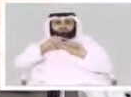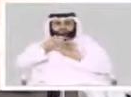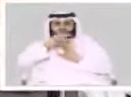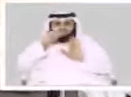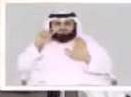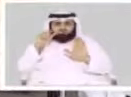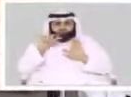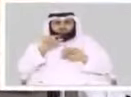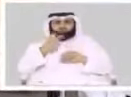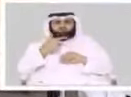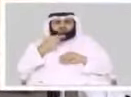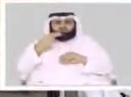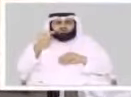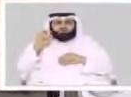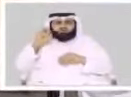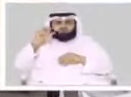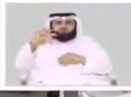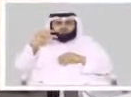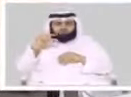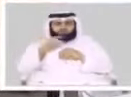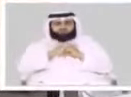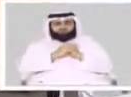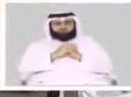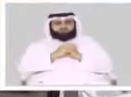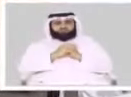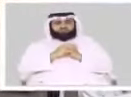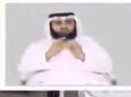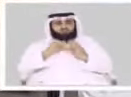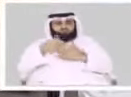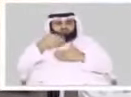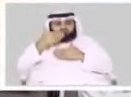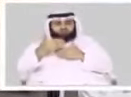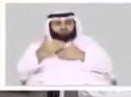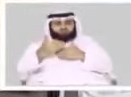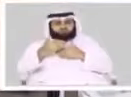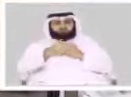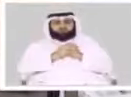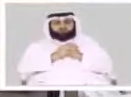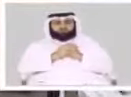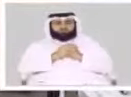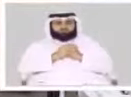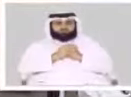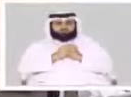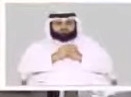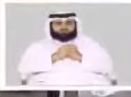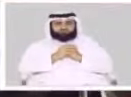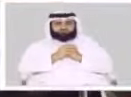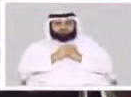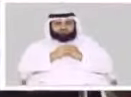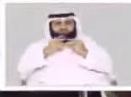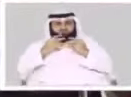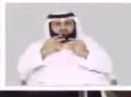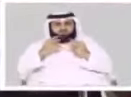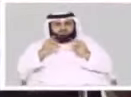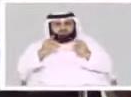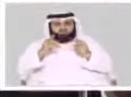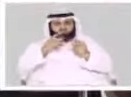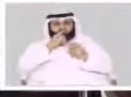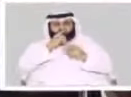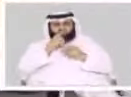قضية العقود، لعلنا ننطلق إلى تجليات مقصد السورة على آياتها، بداية من